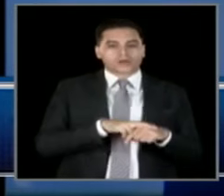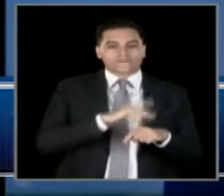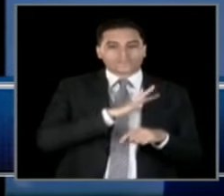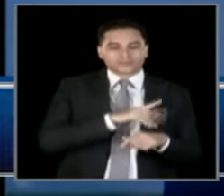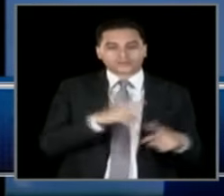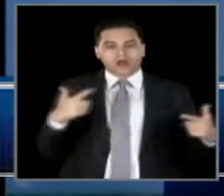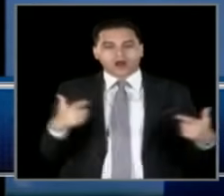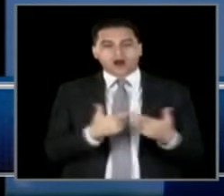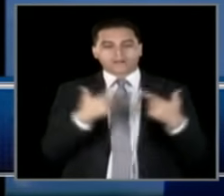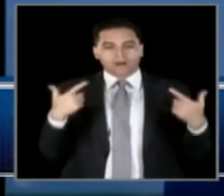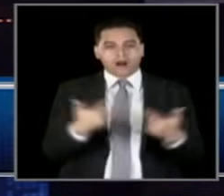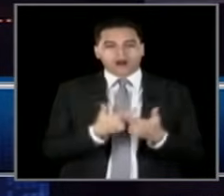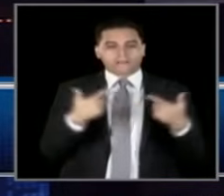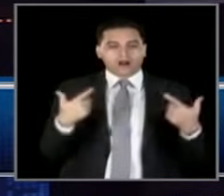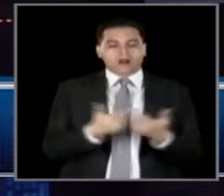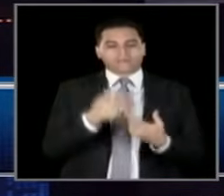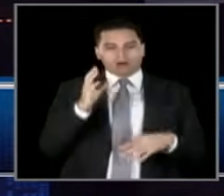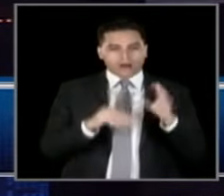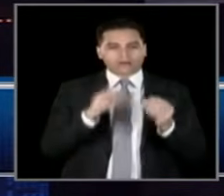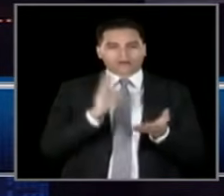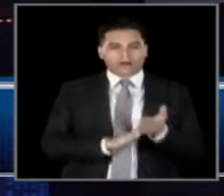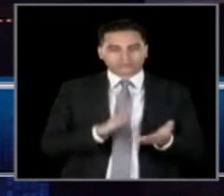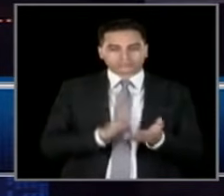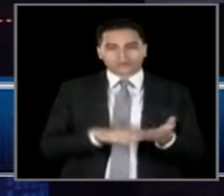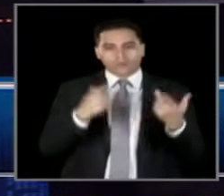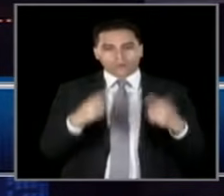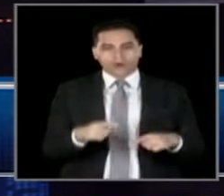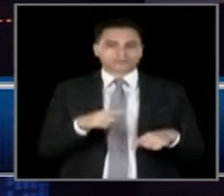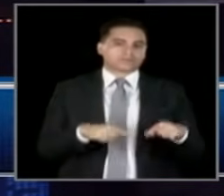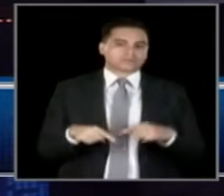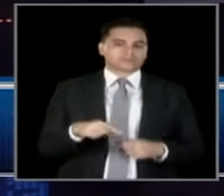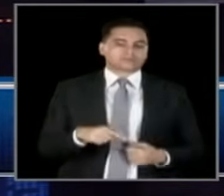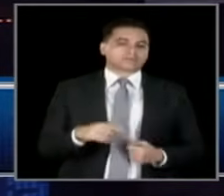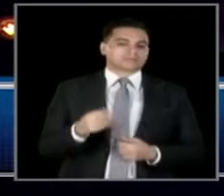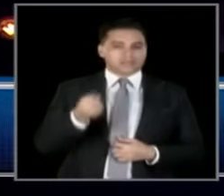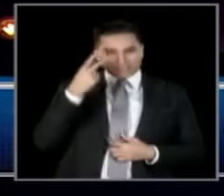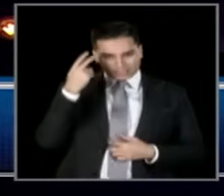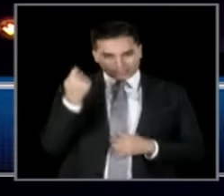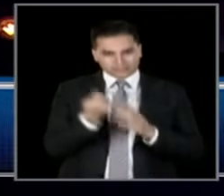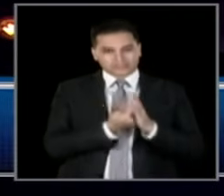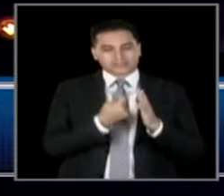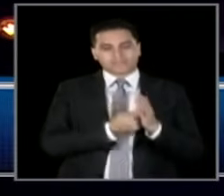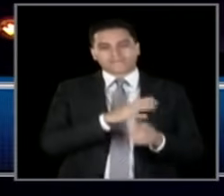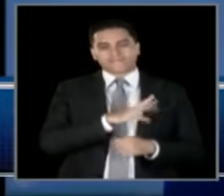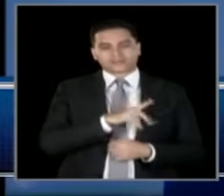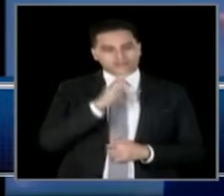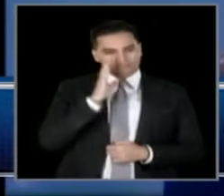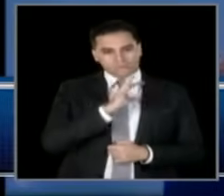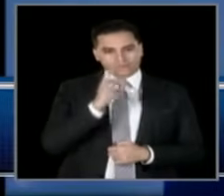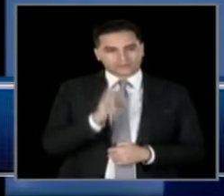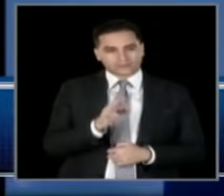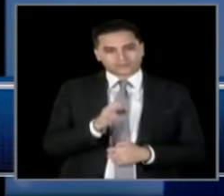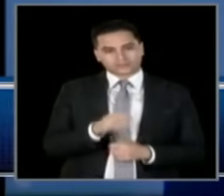الاحتلال والغربة عن الوطن. وإيه مذكرة؟ أديب فلسطيني مشهور جدا.